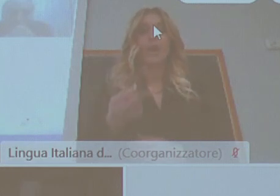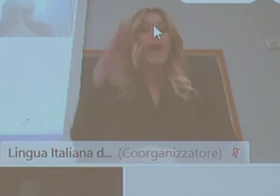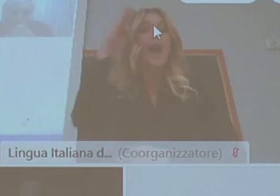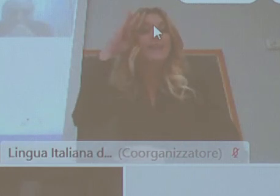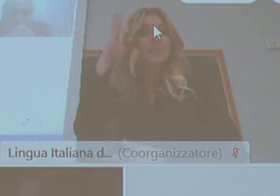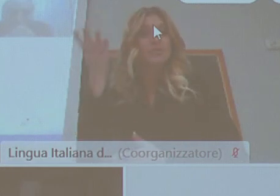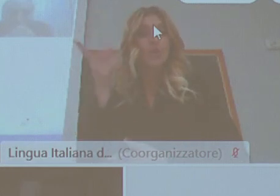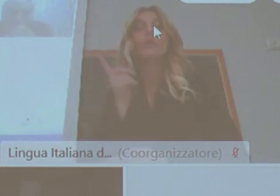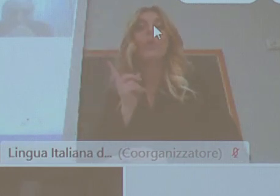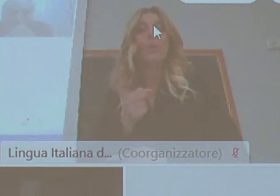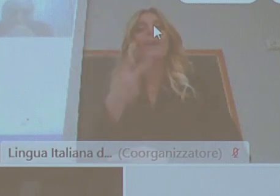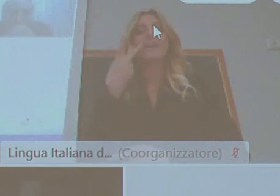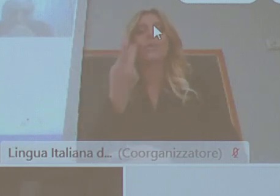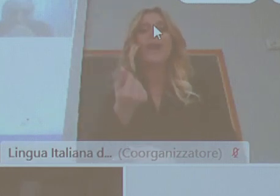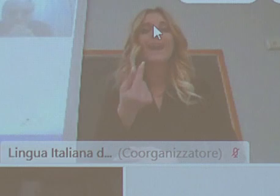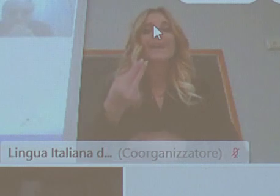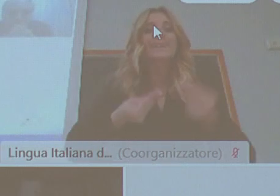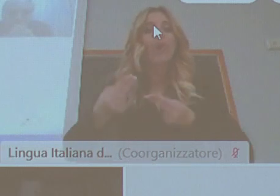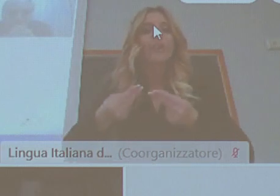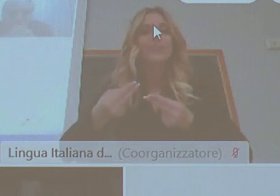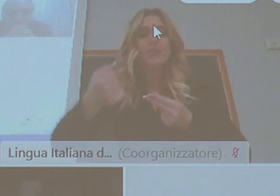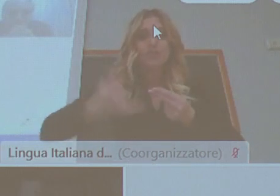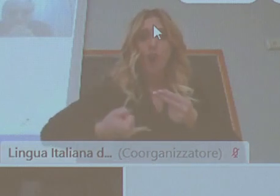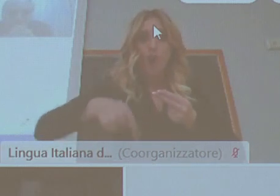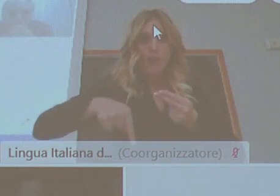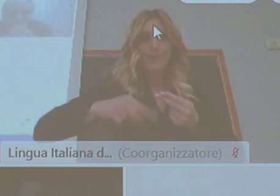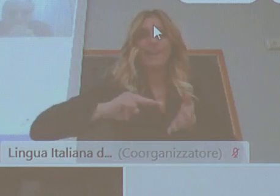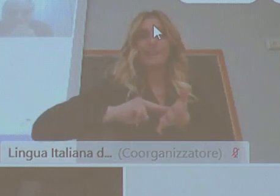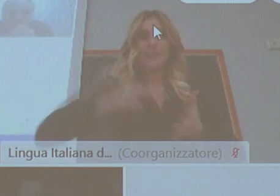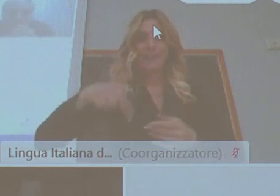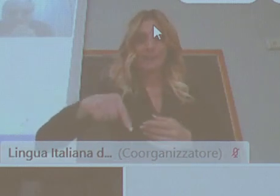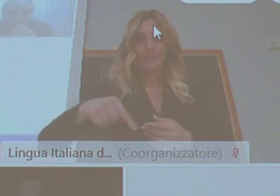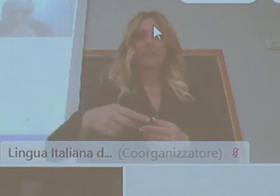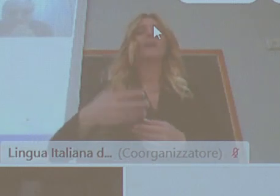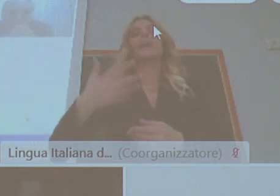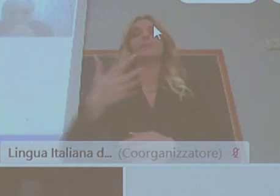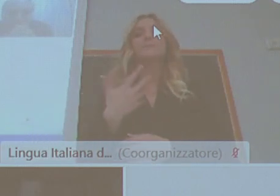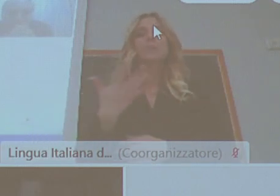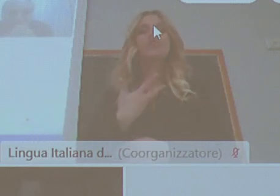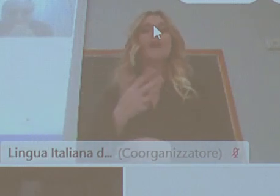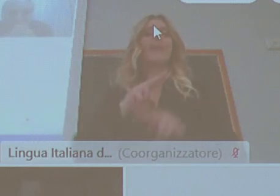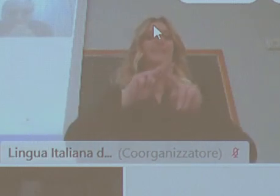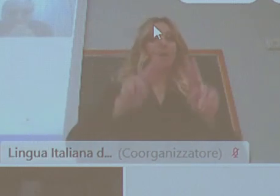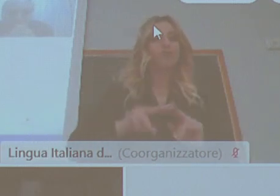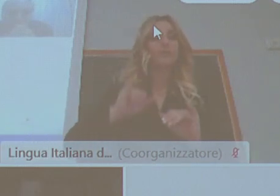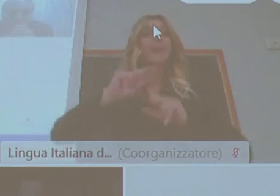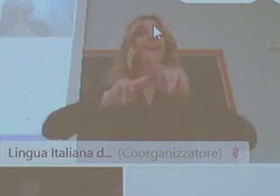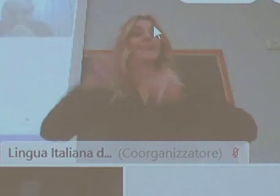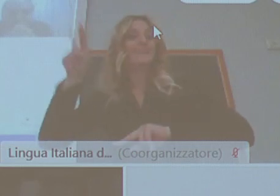sarà dedicata nella rendicontazione tecnica attraverso tutti gli standard nazionali e internazionali